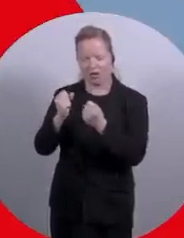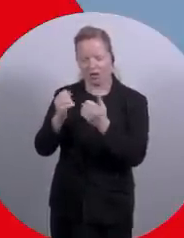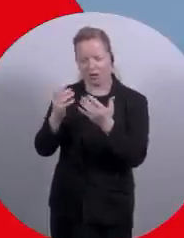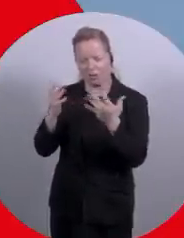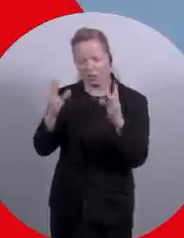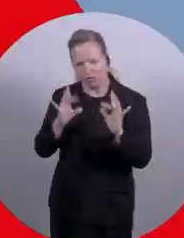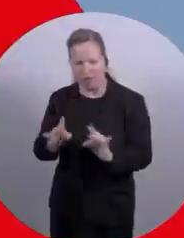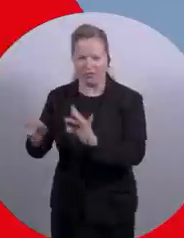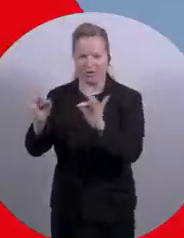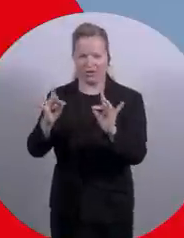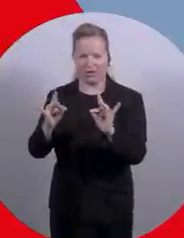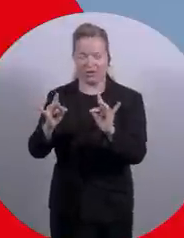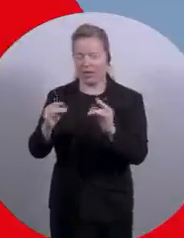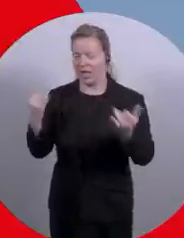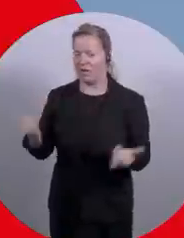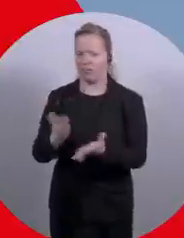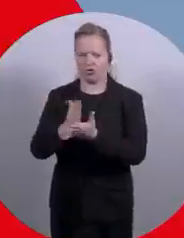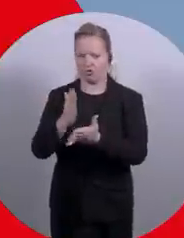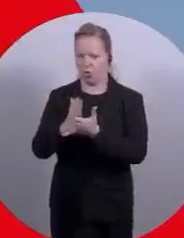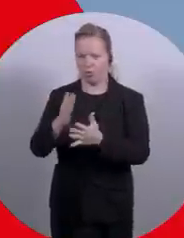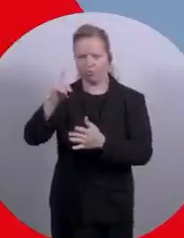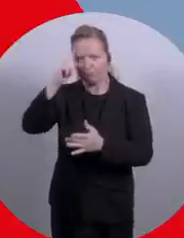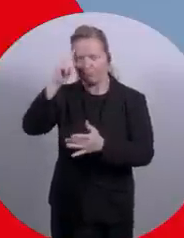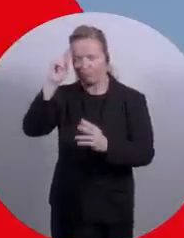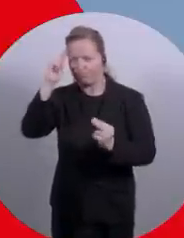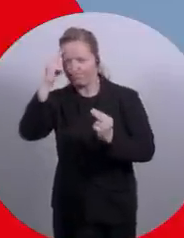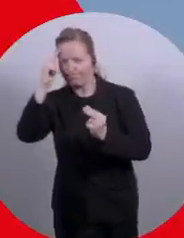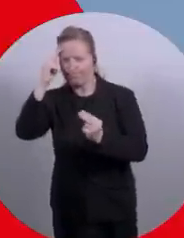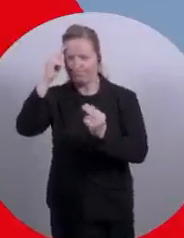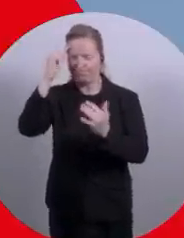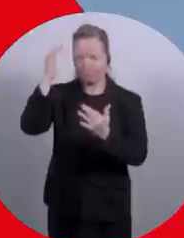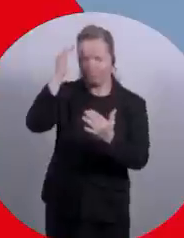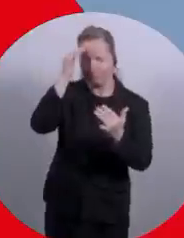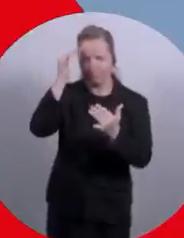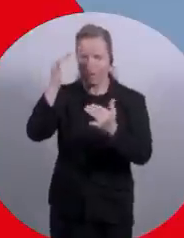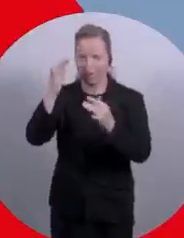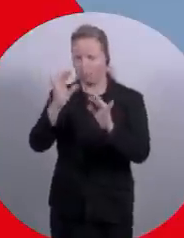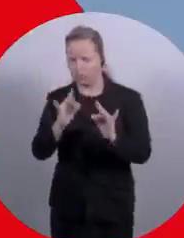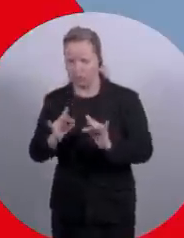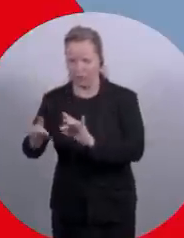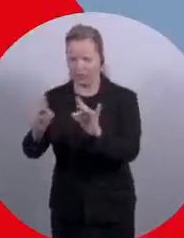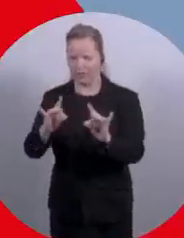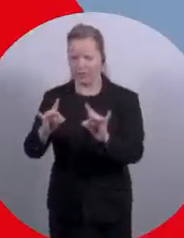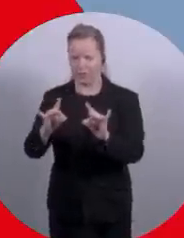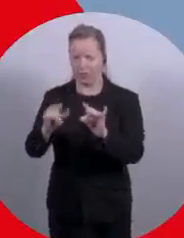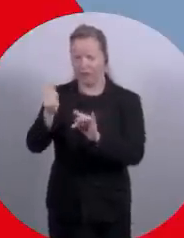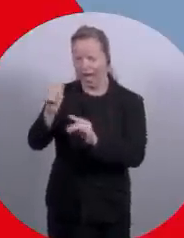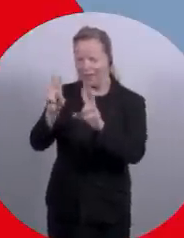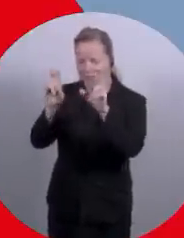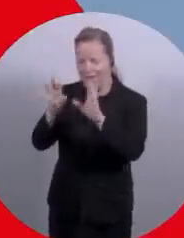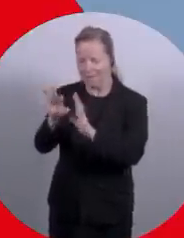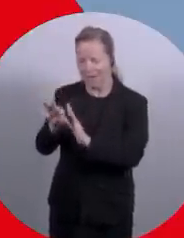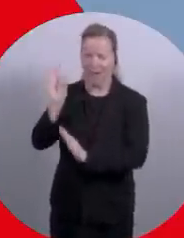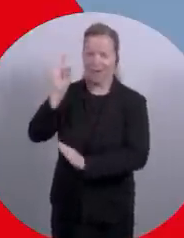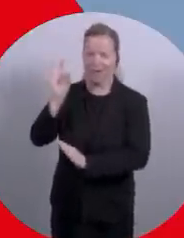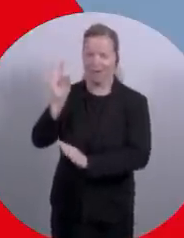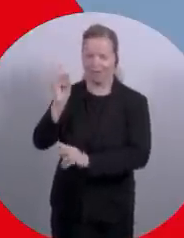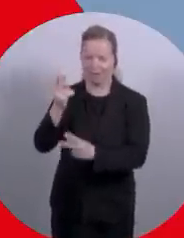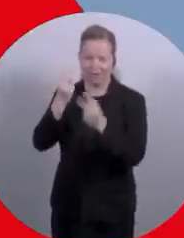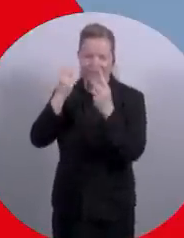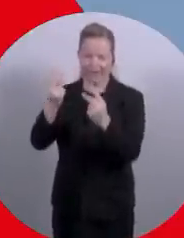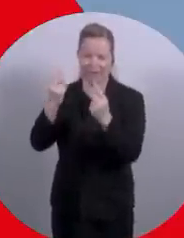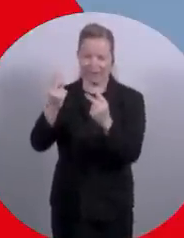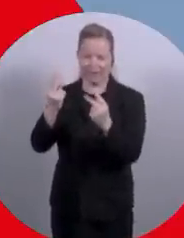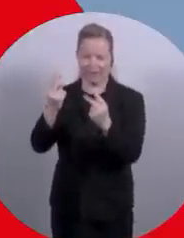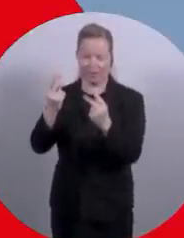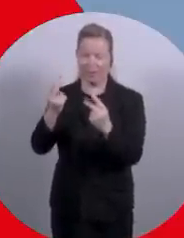beschäftigen und beschäftigt haben und das ist das eines der wesentlichsten Themen auch das möchte ich an dieser Stelle